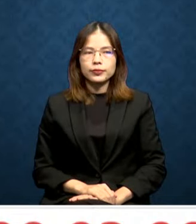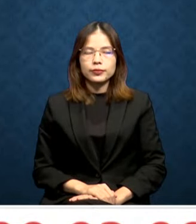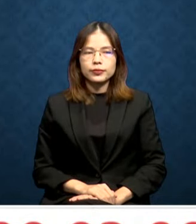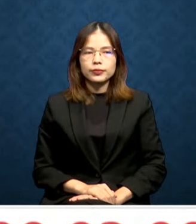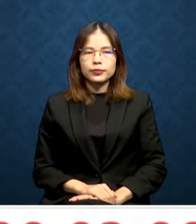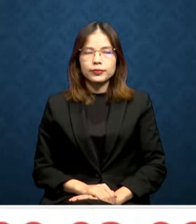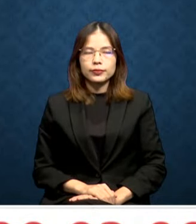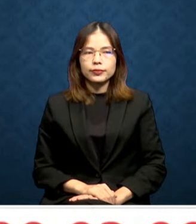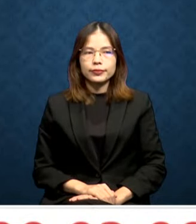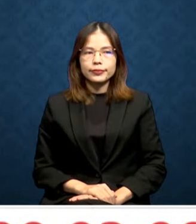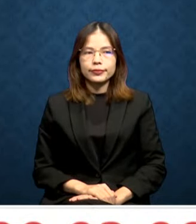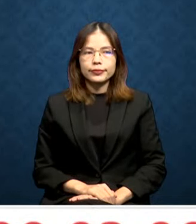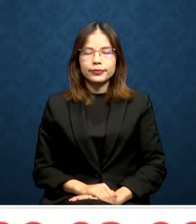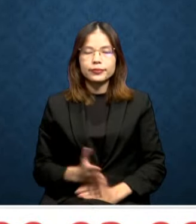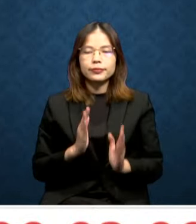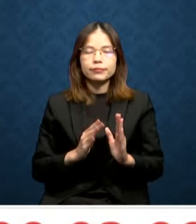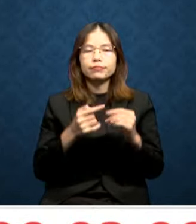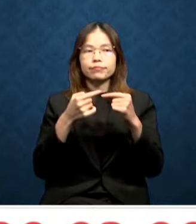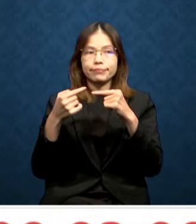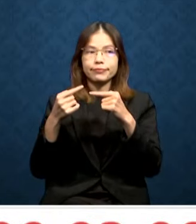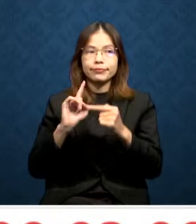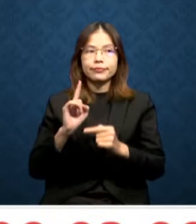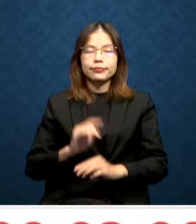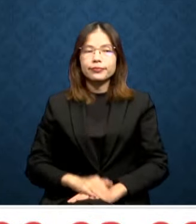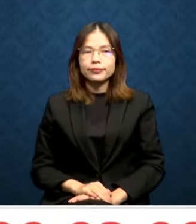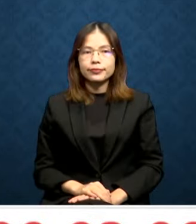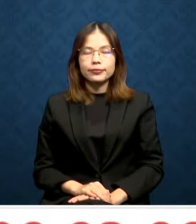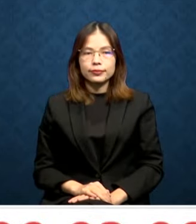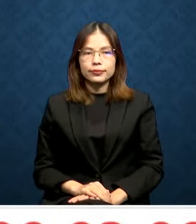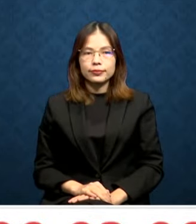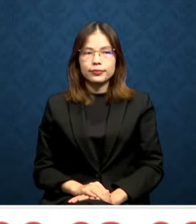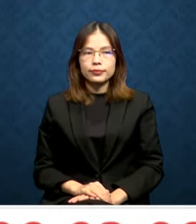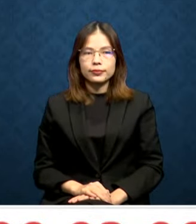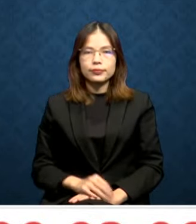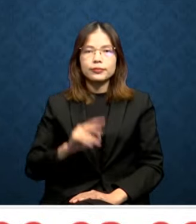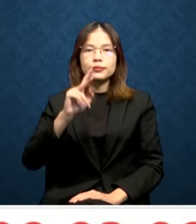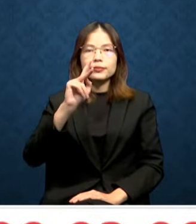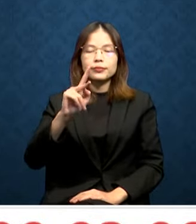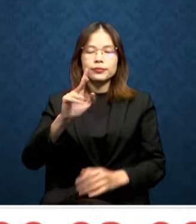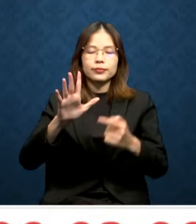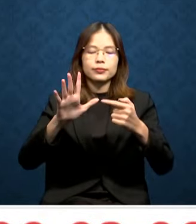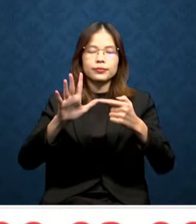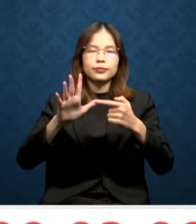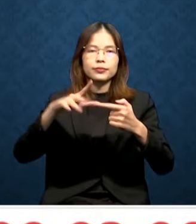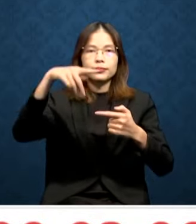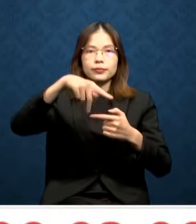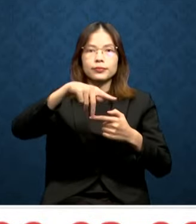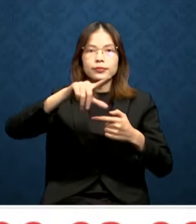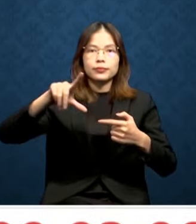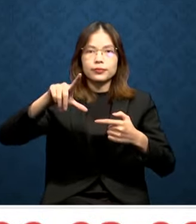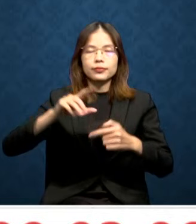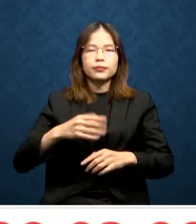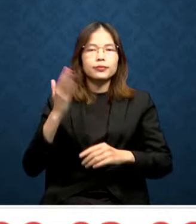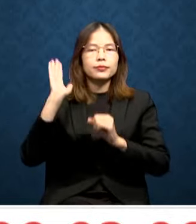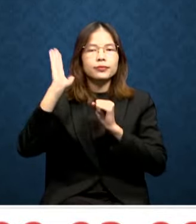ครับท่านต่อไปท่านกำพลทองชิวครับเชิญ